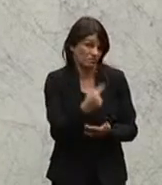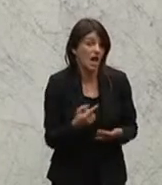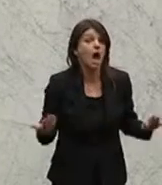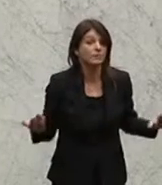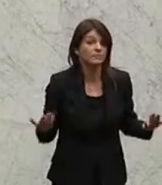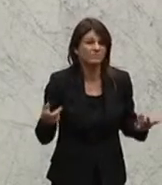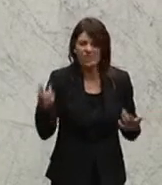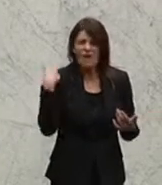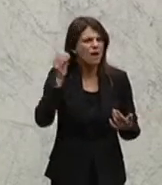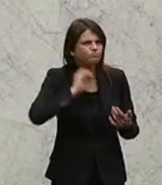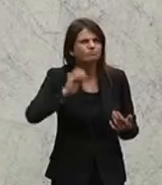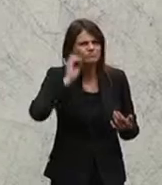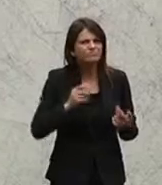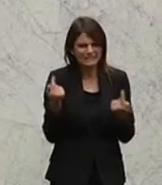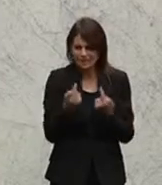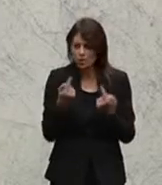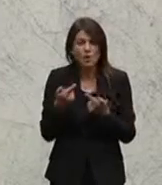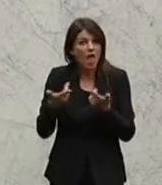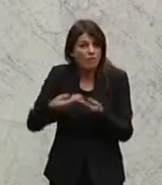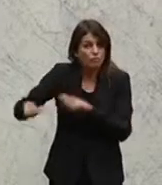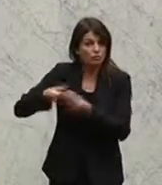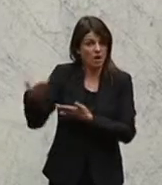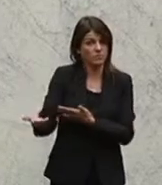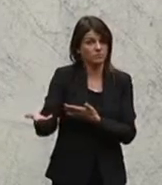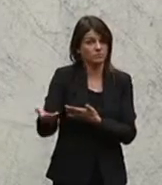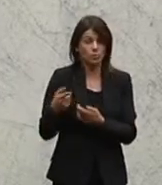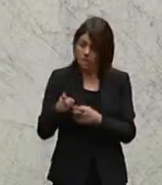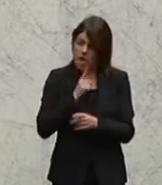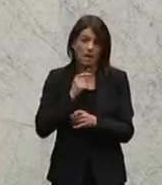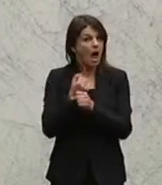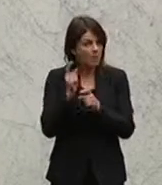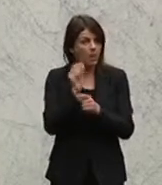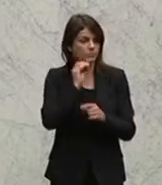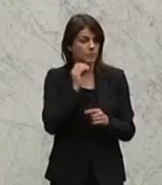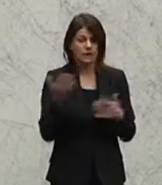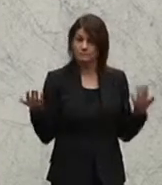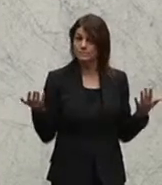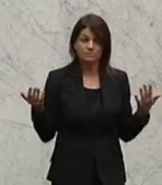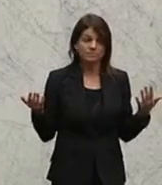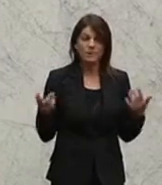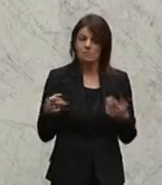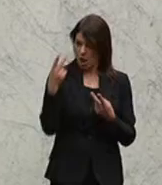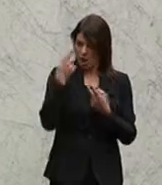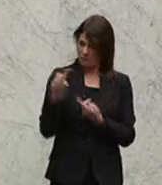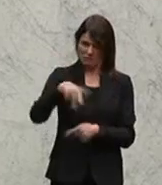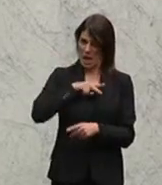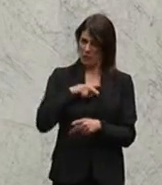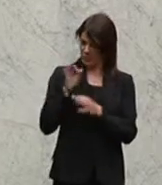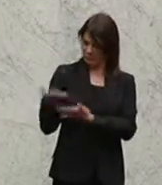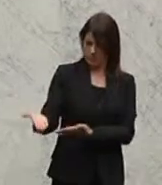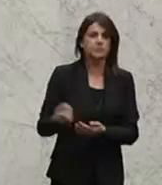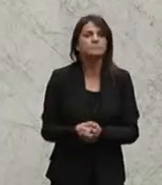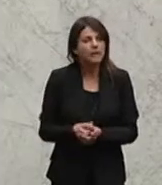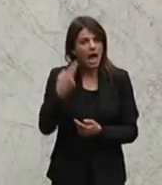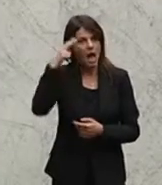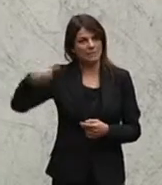hat zu Recht bejammert die Situation in der Landwirtschaft und auch seine eigene Arbeit. Das ist keine Frage, wer es dafür verantwortlich, Herr Präsident.